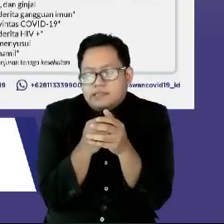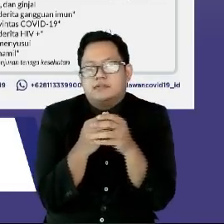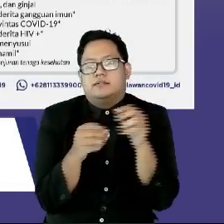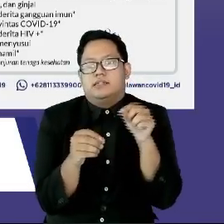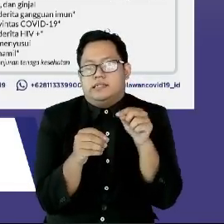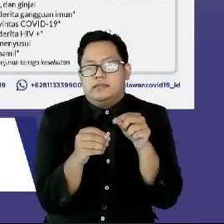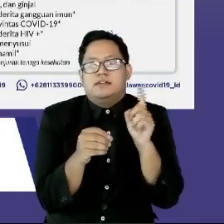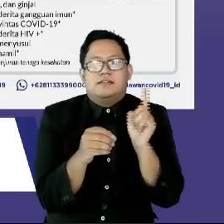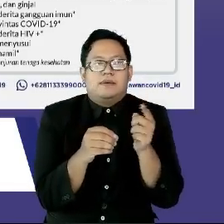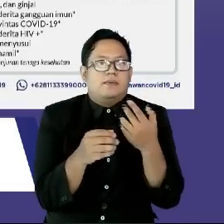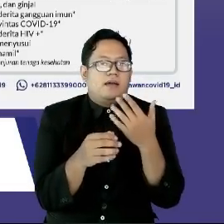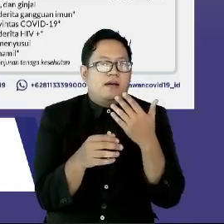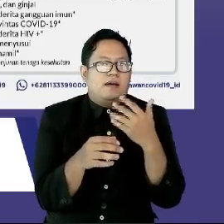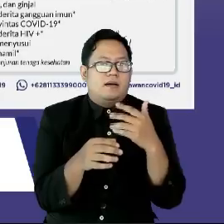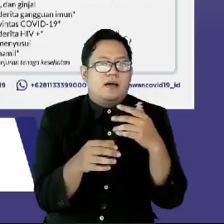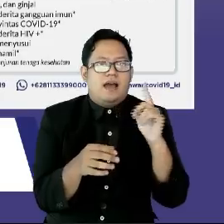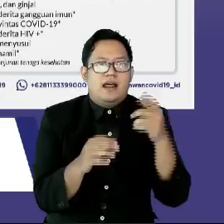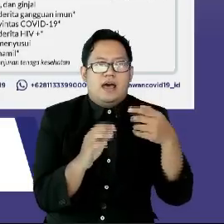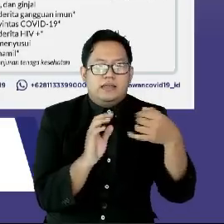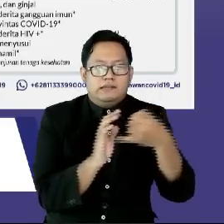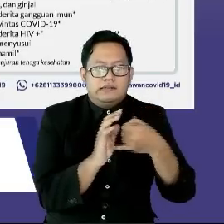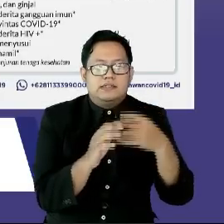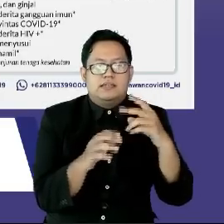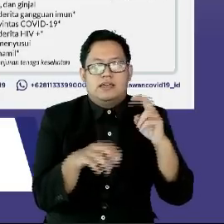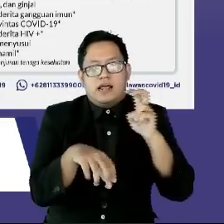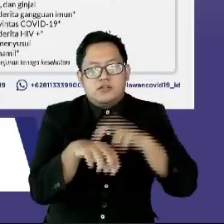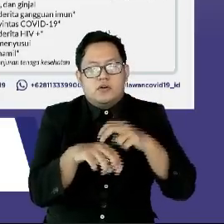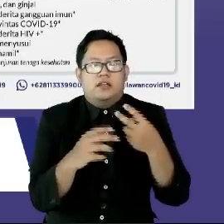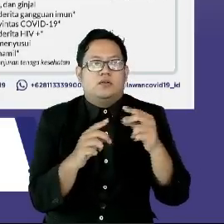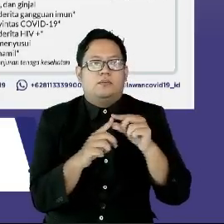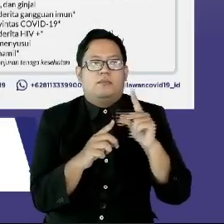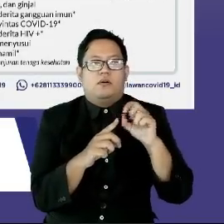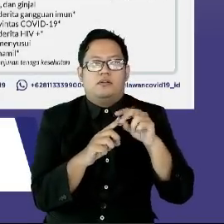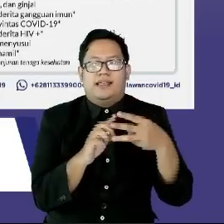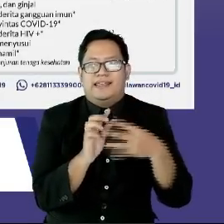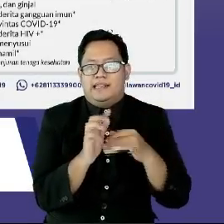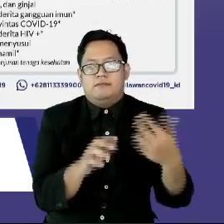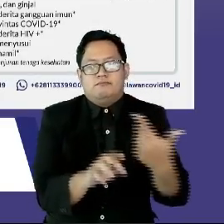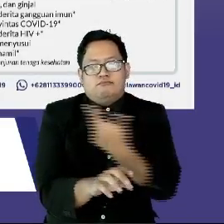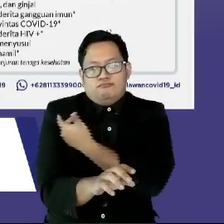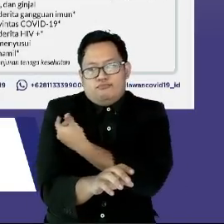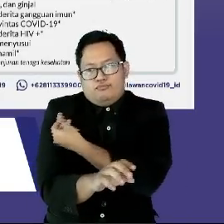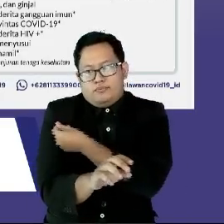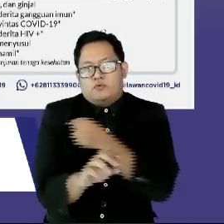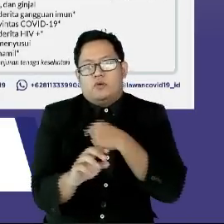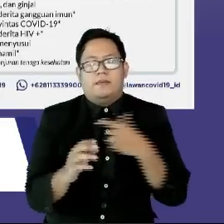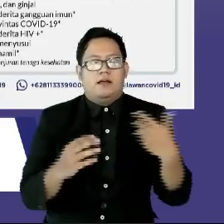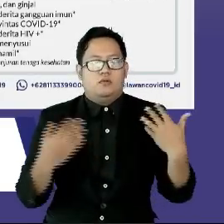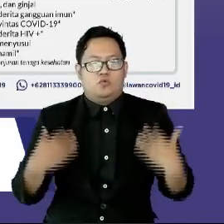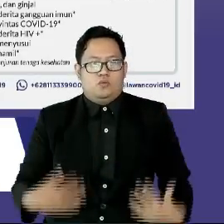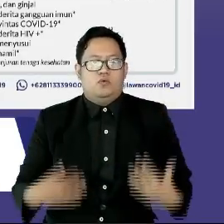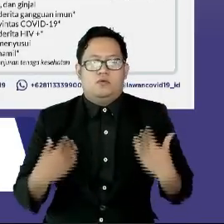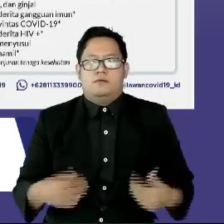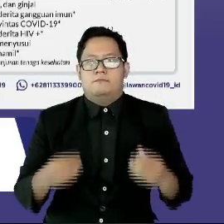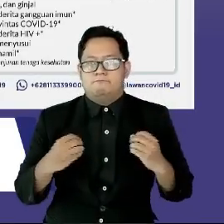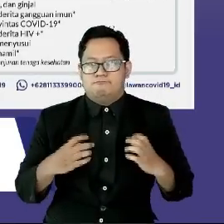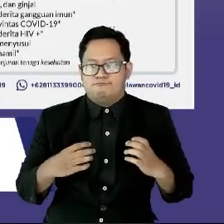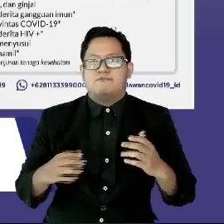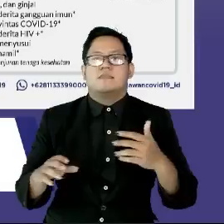yang mengandung racun atau protein tertentu dengan tujuan memberikan perlindungan terhadap tubuh dari penyakit